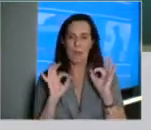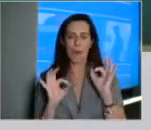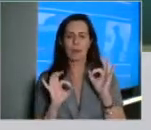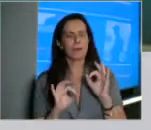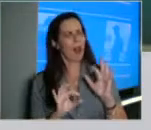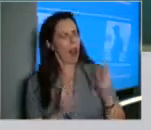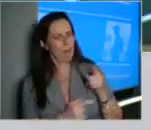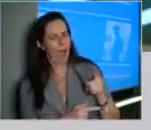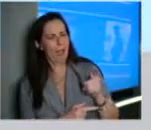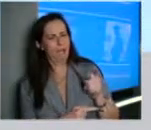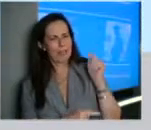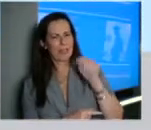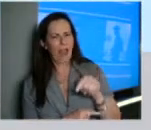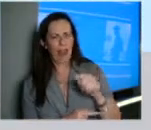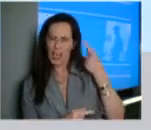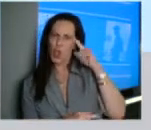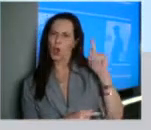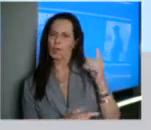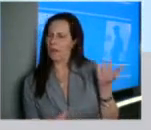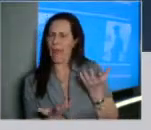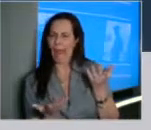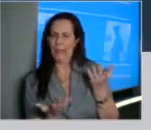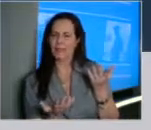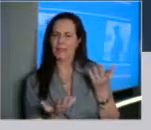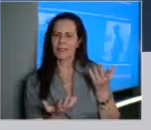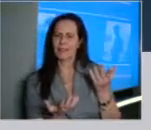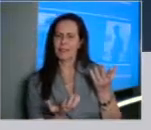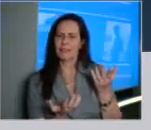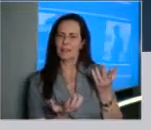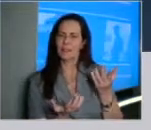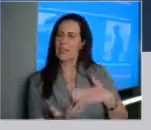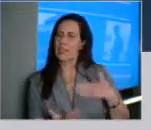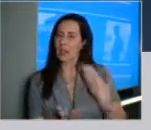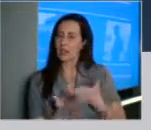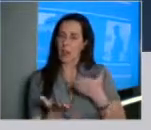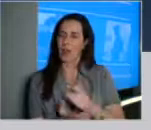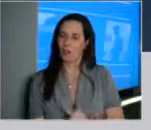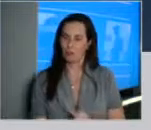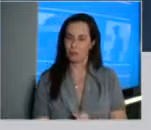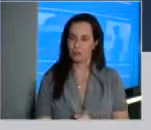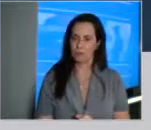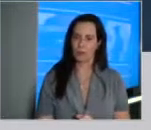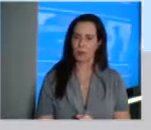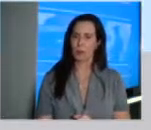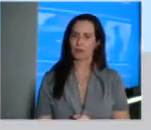מה גרם לך להגיע ליוזמה הזו ובכלל להתנדב בצורה כזו?